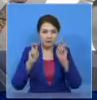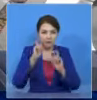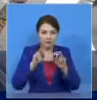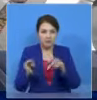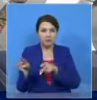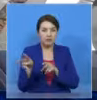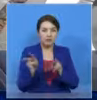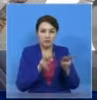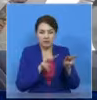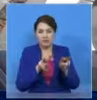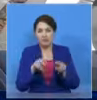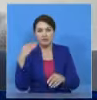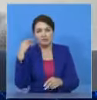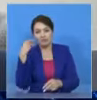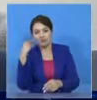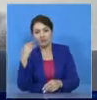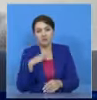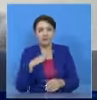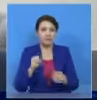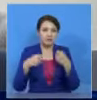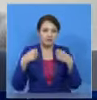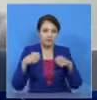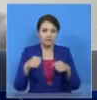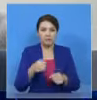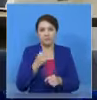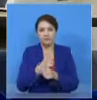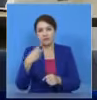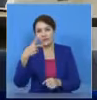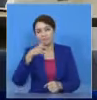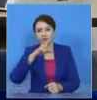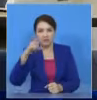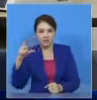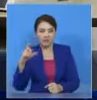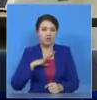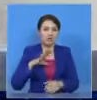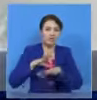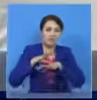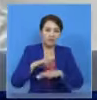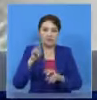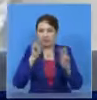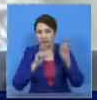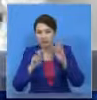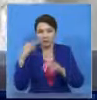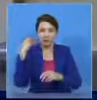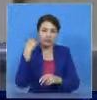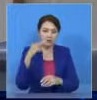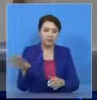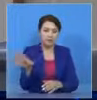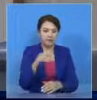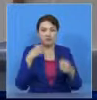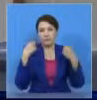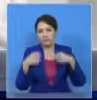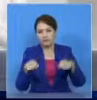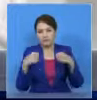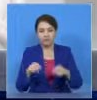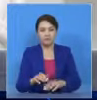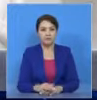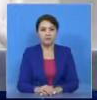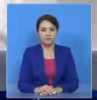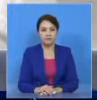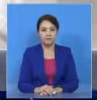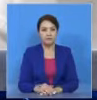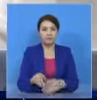качества все наши продукции лаборатория действует на втором этаже именно здесь проходит проверку качества абсолютно вся продукция прибыли